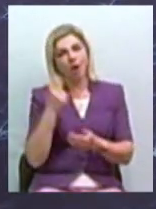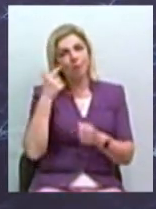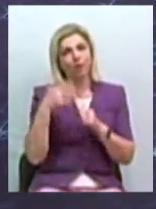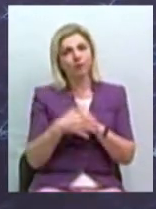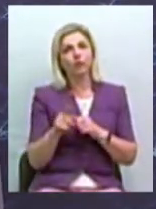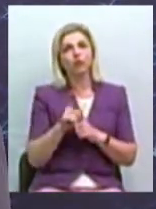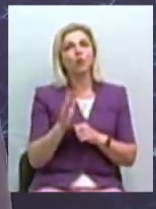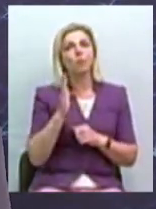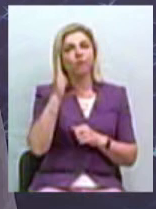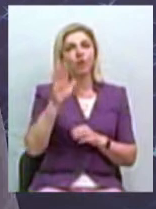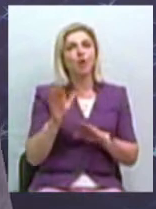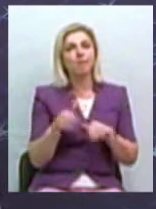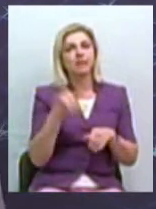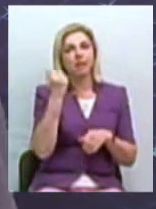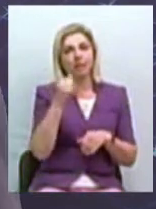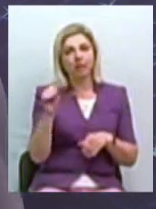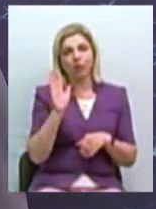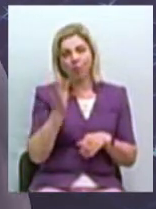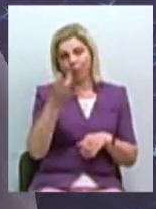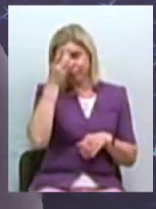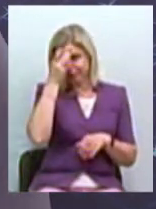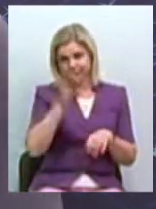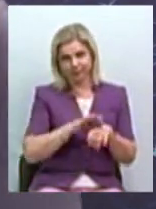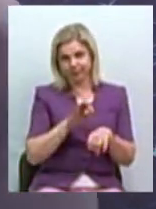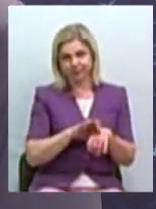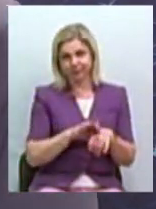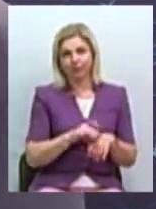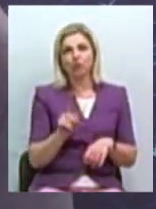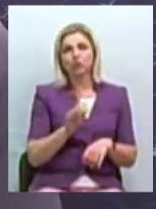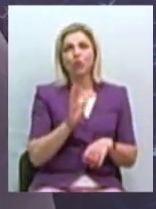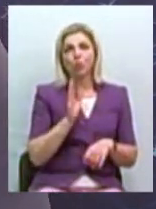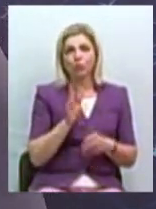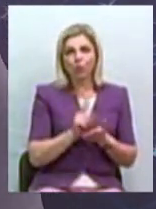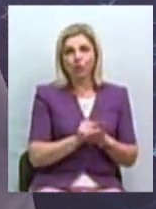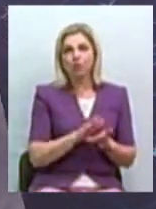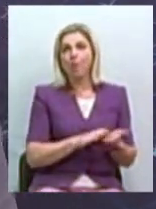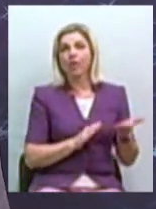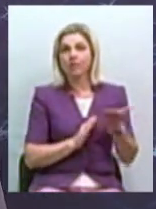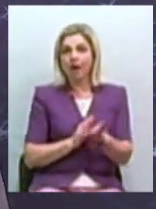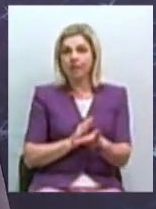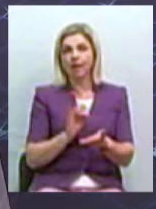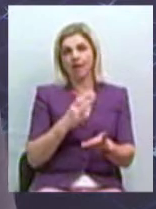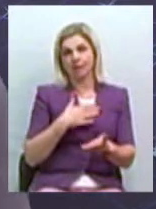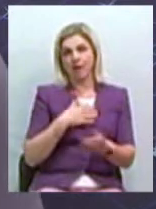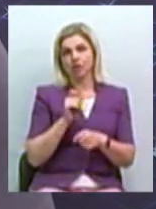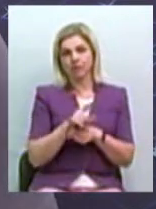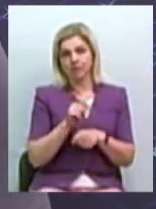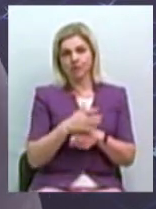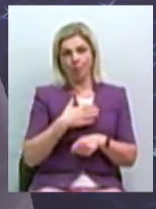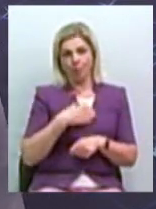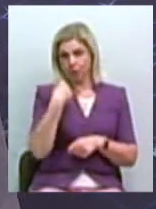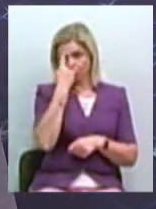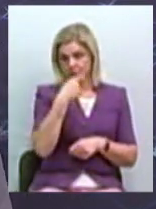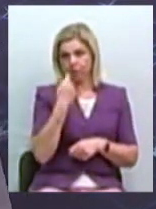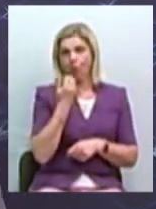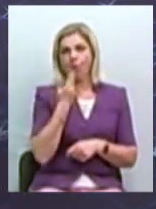попереду, після перемоги, будуть головняки. Тобто вони повинні подати, і наша задача, моя особиста, коли